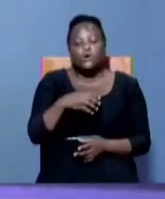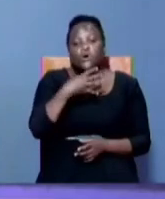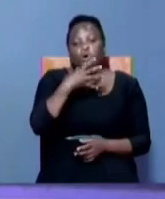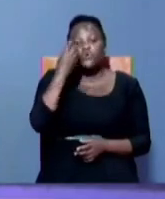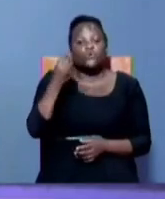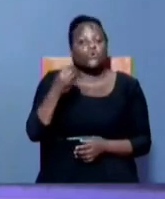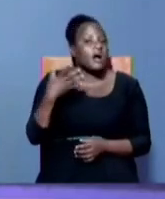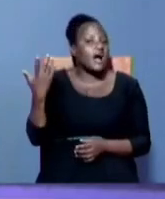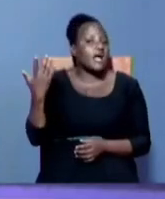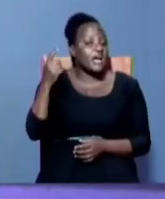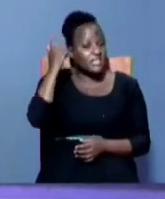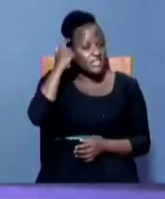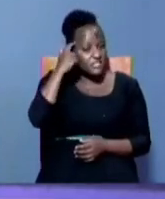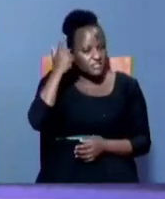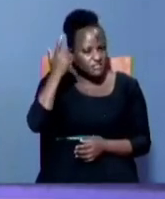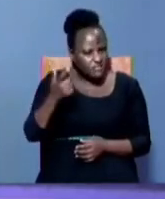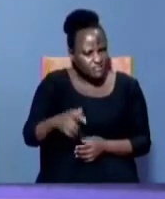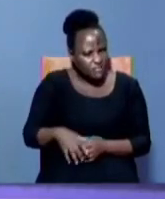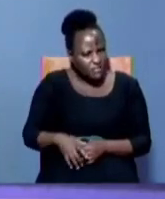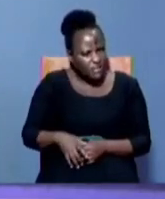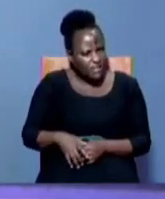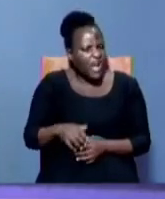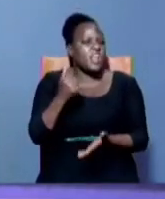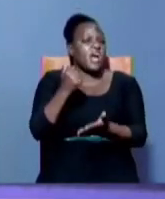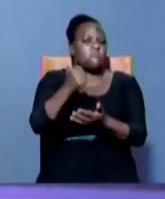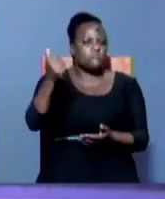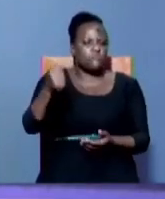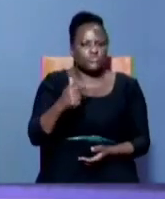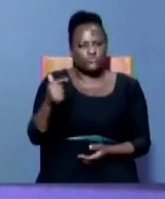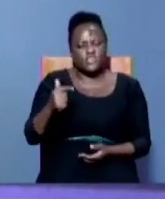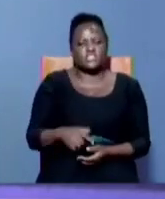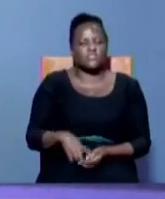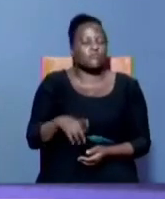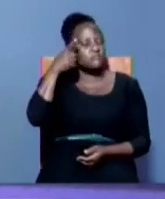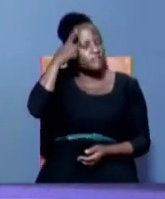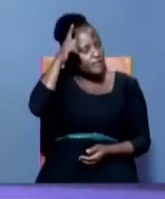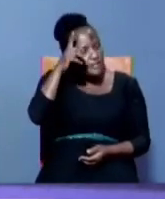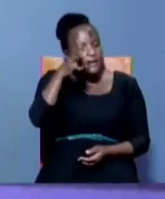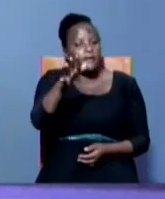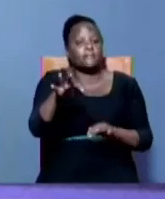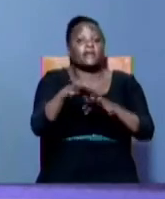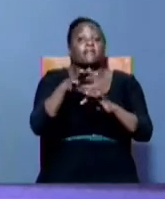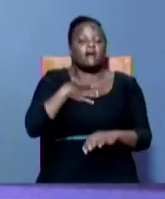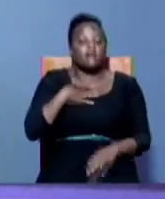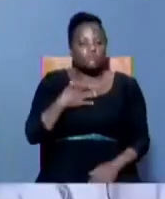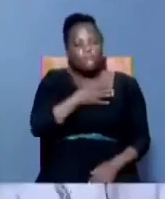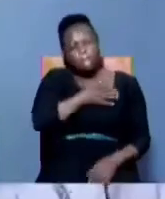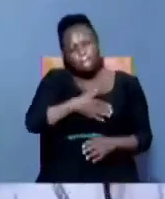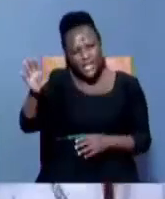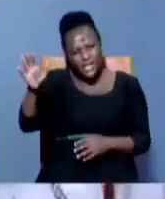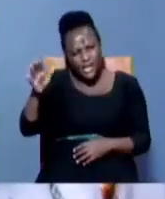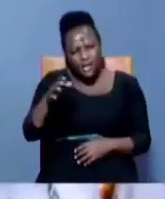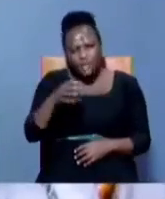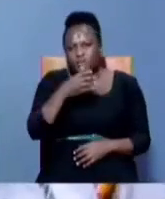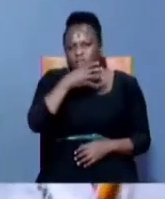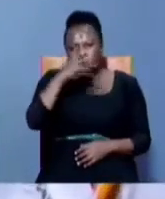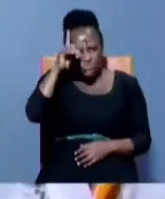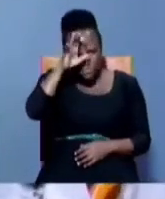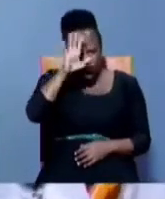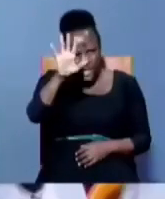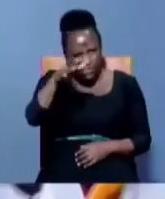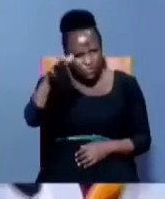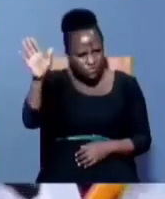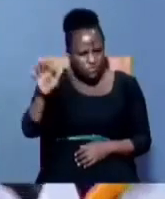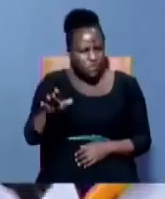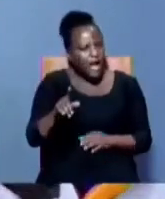akili. Ambaye anaamua tu nimeota utakuwa mke wangu. Ndoto zako peleka kwenye magimbi. Hapa kuna